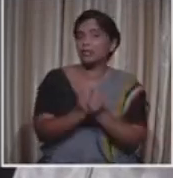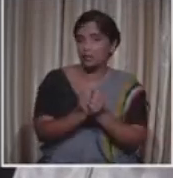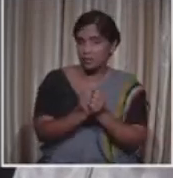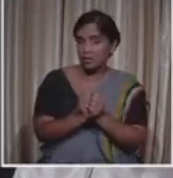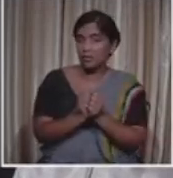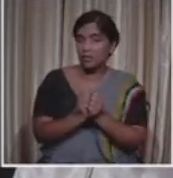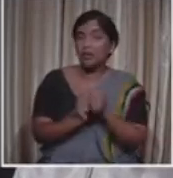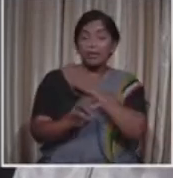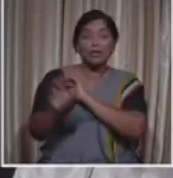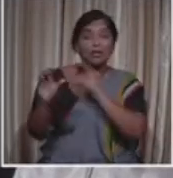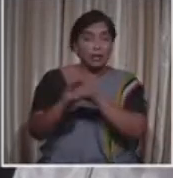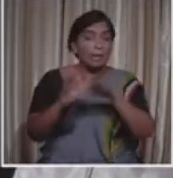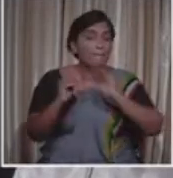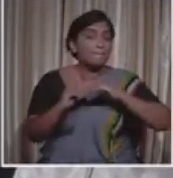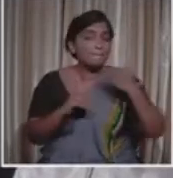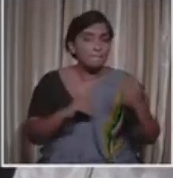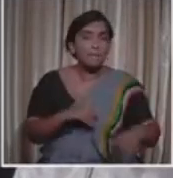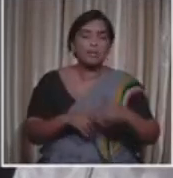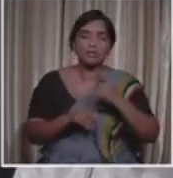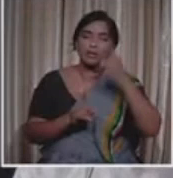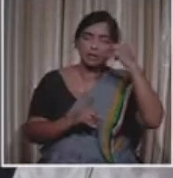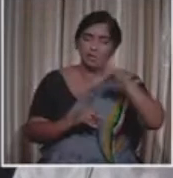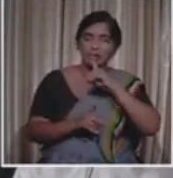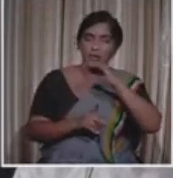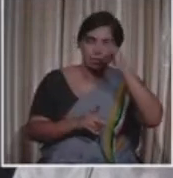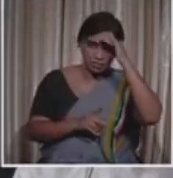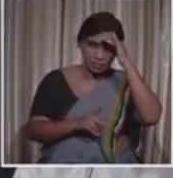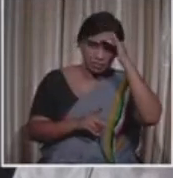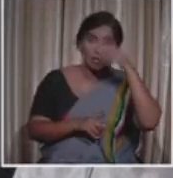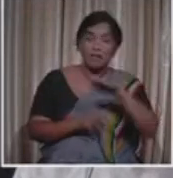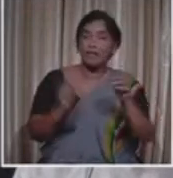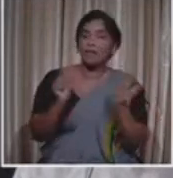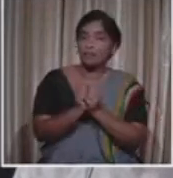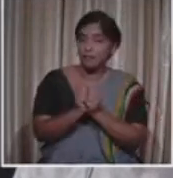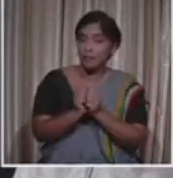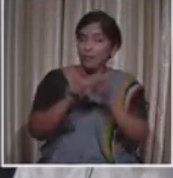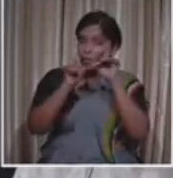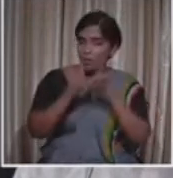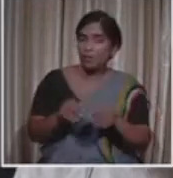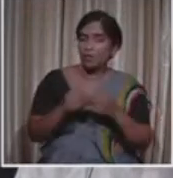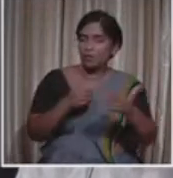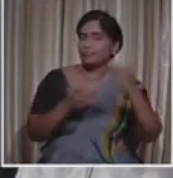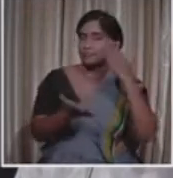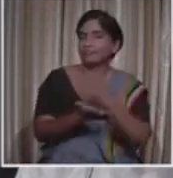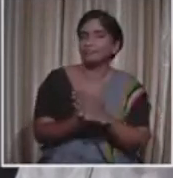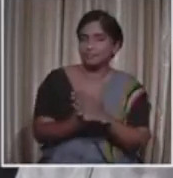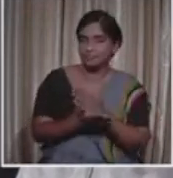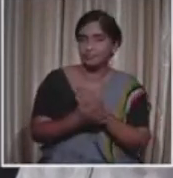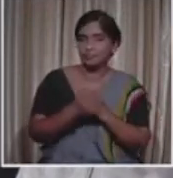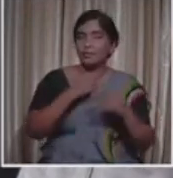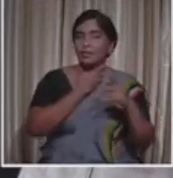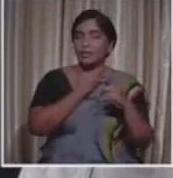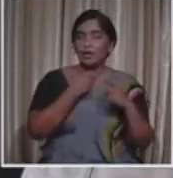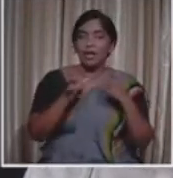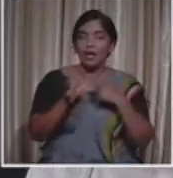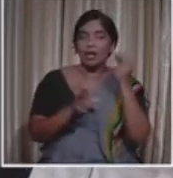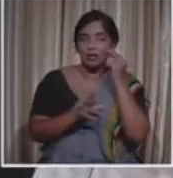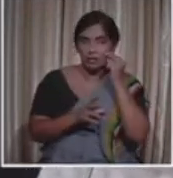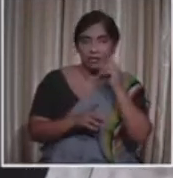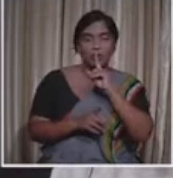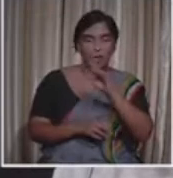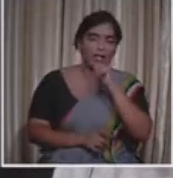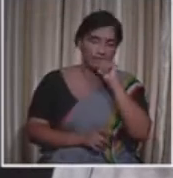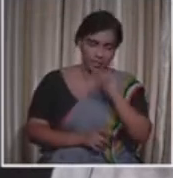කදේ ඒ මැදිහත්වීමෙන් පස්සේ තමයි නියෝජ්‍ය කතානායකතුමනි මේ කටයුත්ත මේ මට්ටමට බේරුනේ ඒ නිසා අනුර කුමාර දිසානායකතුමා කියපු කතාව